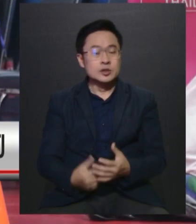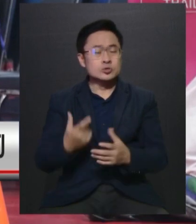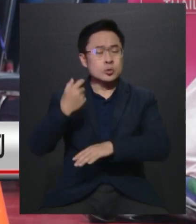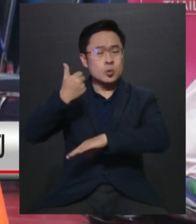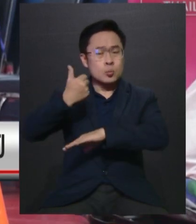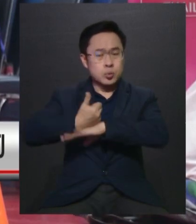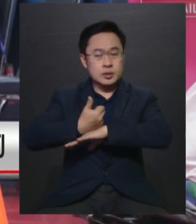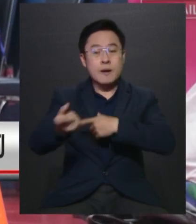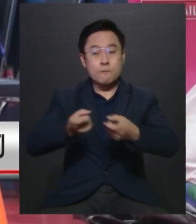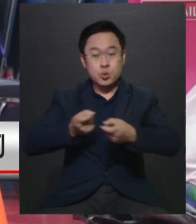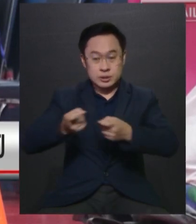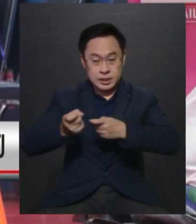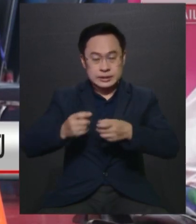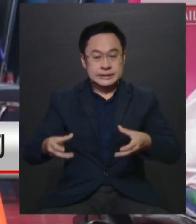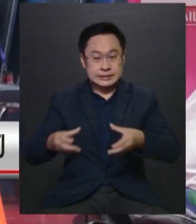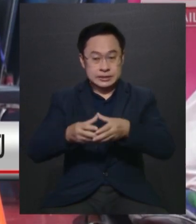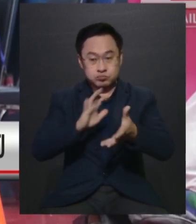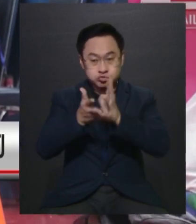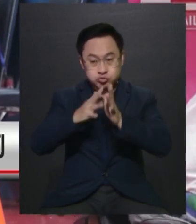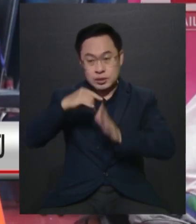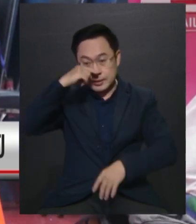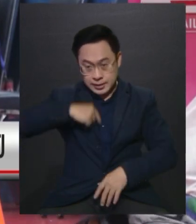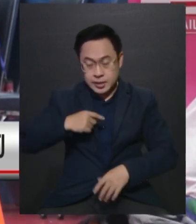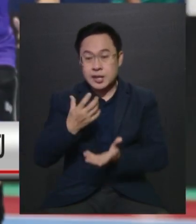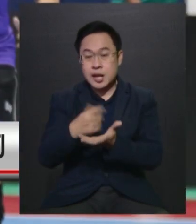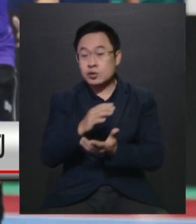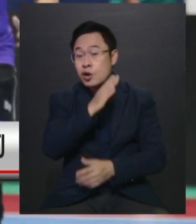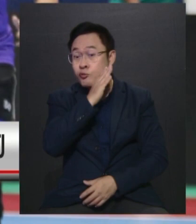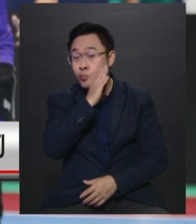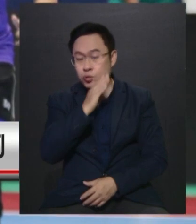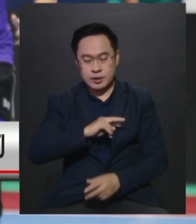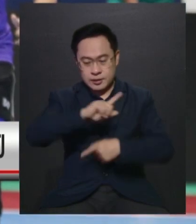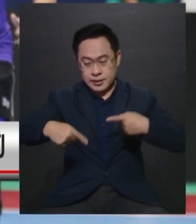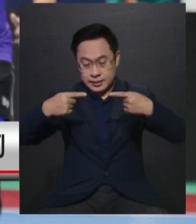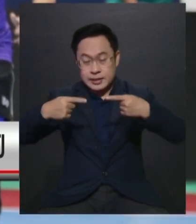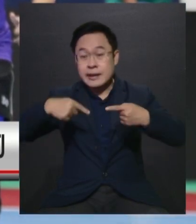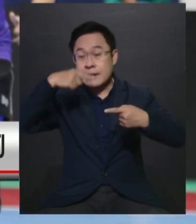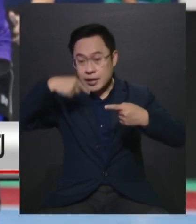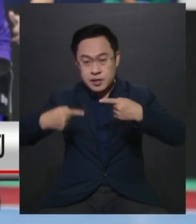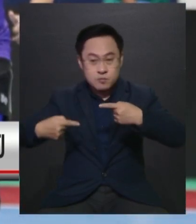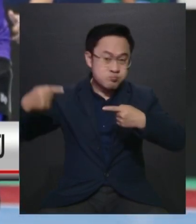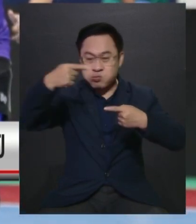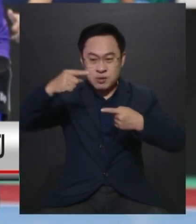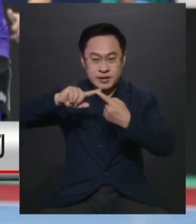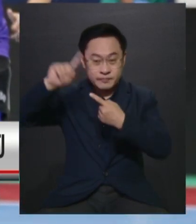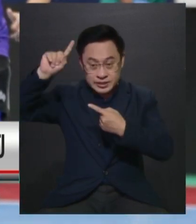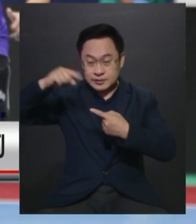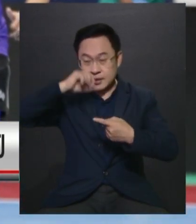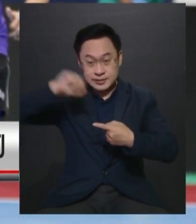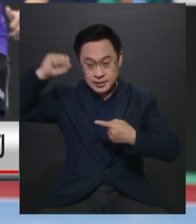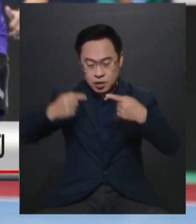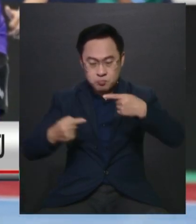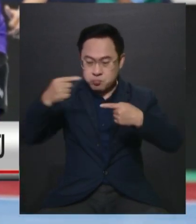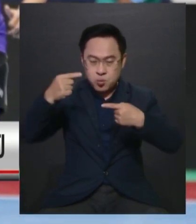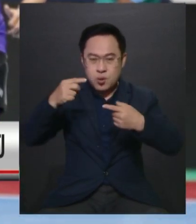ลั่งดีค่ะผู้จัดการทีมฟุตซอลหญิงทีมชาติไทยเนี่ยก็เปิดเผยเช่นกันค่ะว่าผลงานของทีมฟุตซอลหญิงทีมชาติไทยเนี่ยก็ถือว่าเป็นไปต